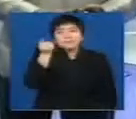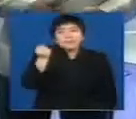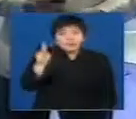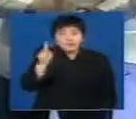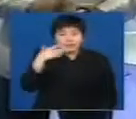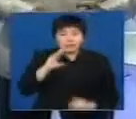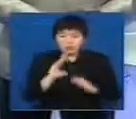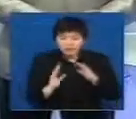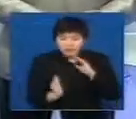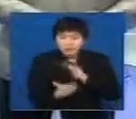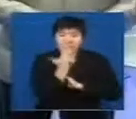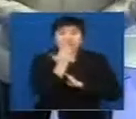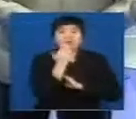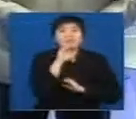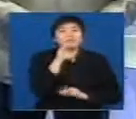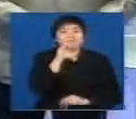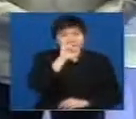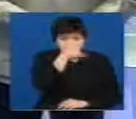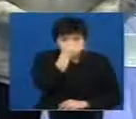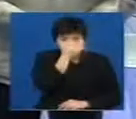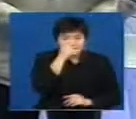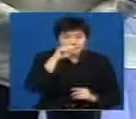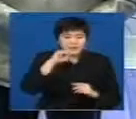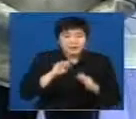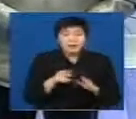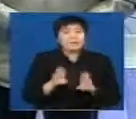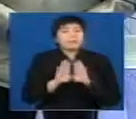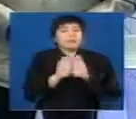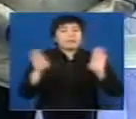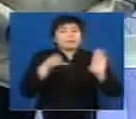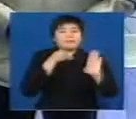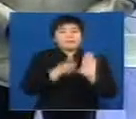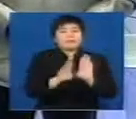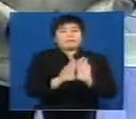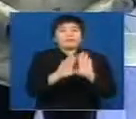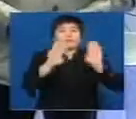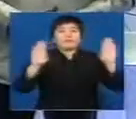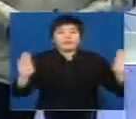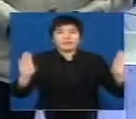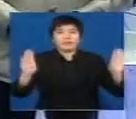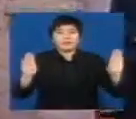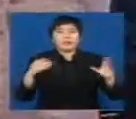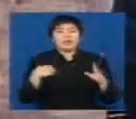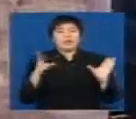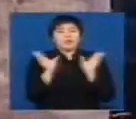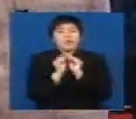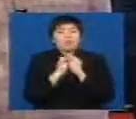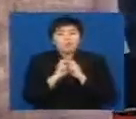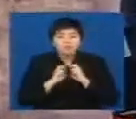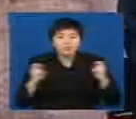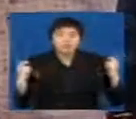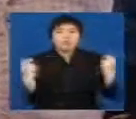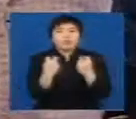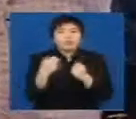จันทร์ มะรืนนี ้พิธีเปิดครึ่งวัน พิธีเปิดและ ประชุมของผู้นำ การปาสังค ัตติ